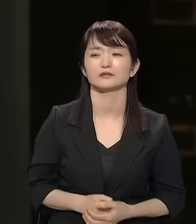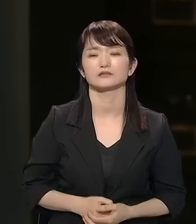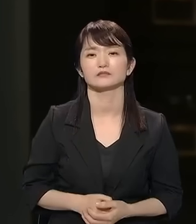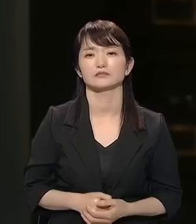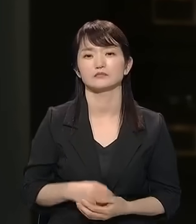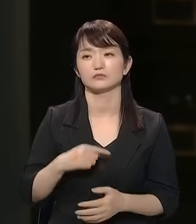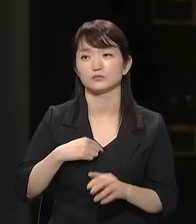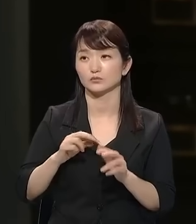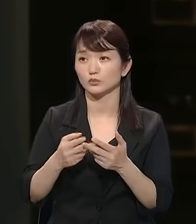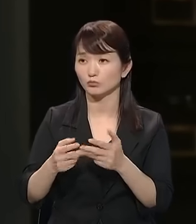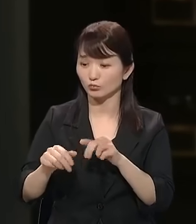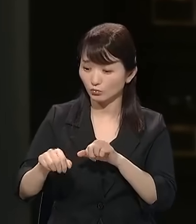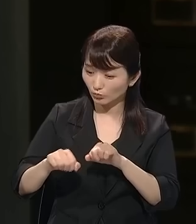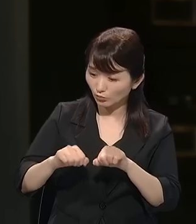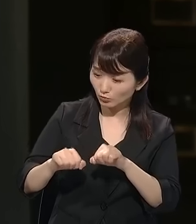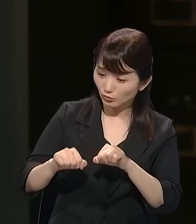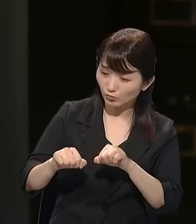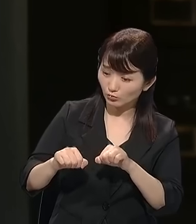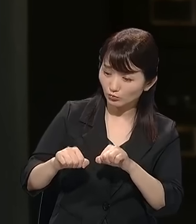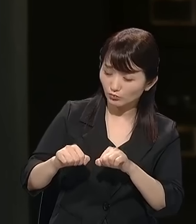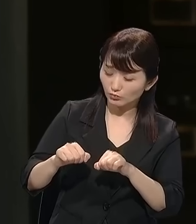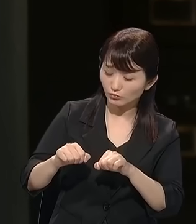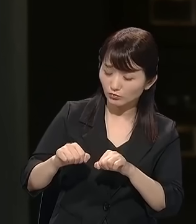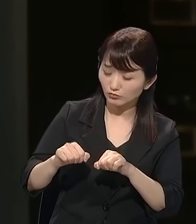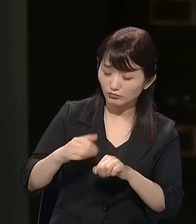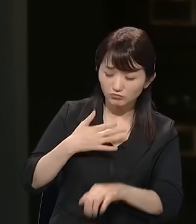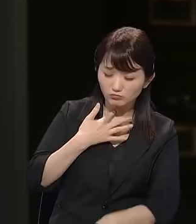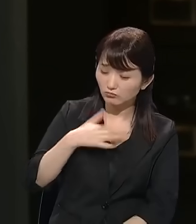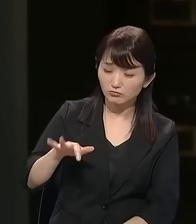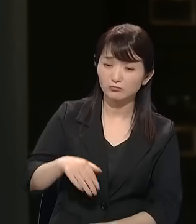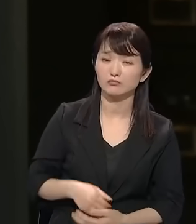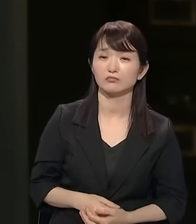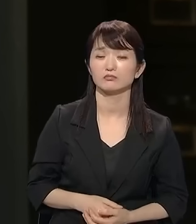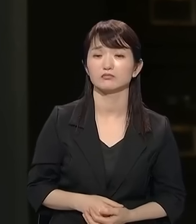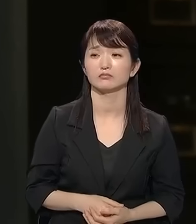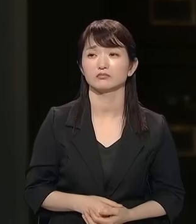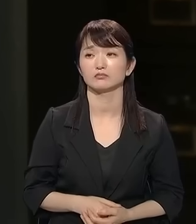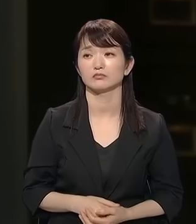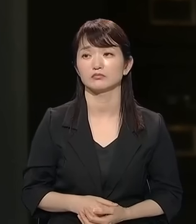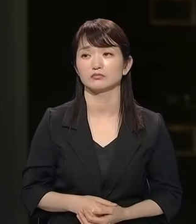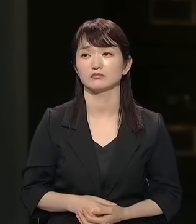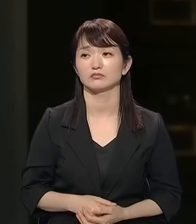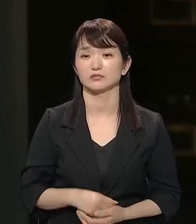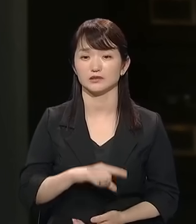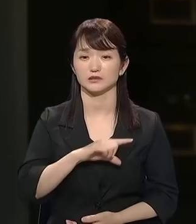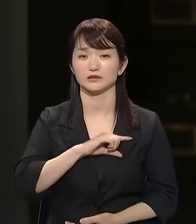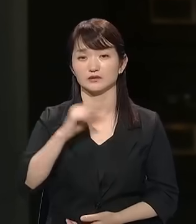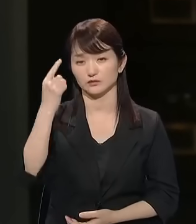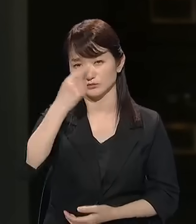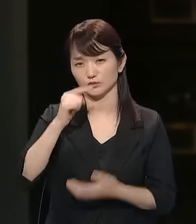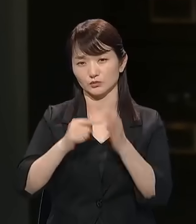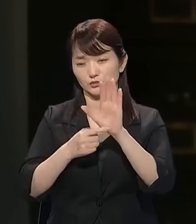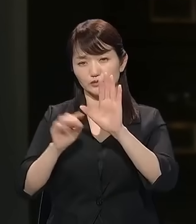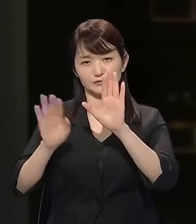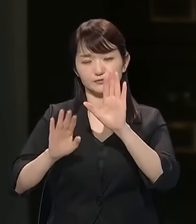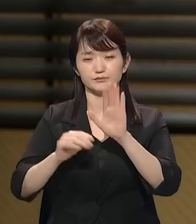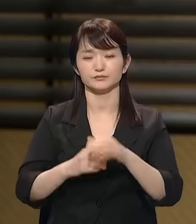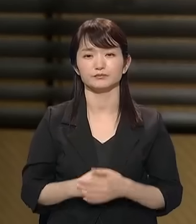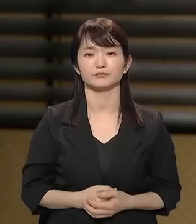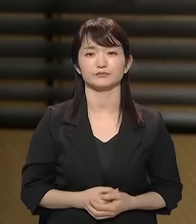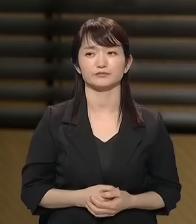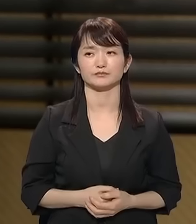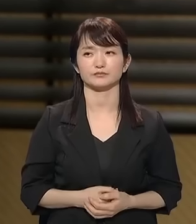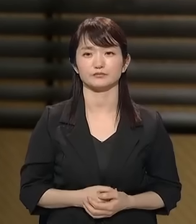어떤 행위 자체에 대해서 지금 철저하게 부인을 하고 있습니다. 그래서 저희가 일단 공개는 하지 않기로. 네. 예. 공개를 하지 않기로 하고